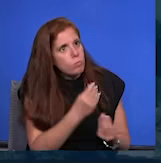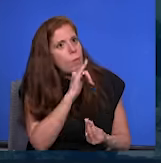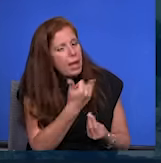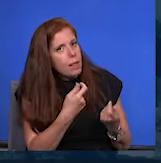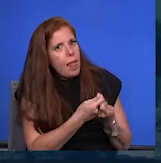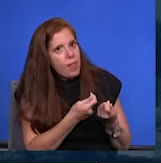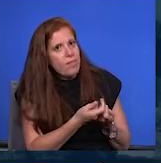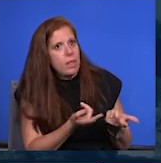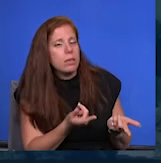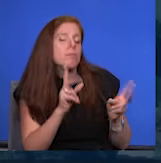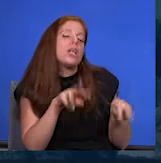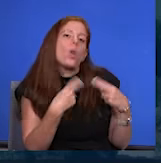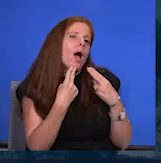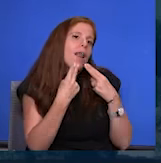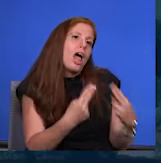רלוונטיים.